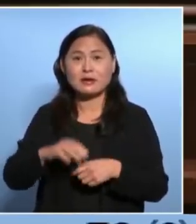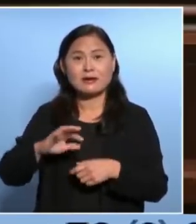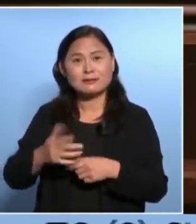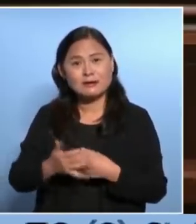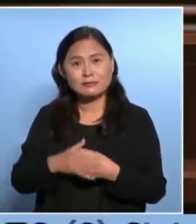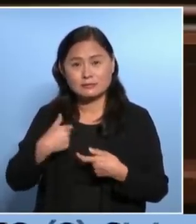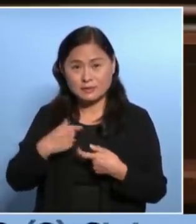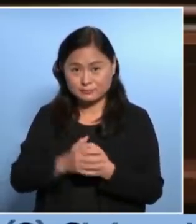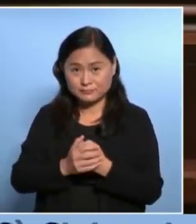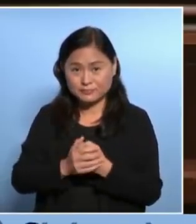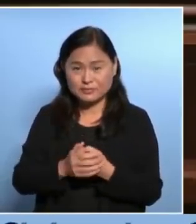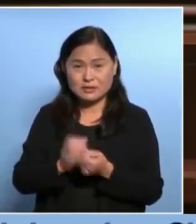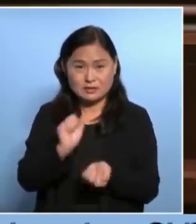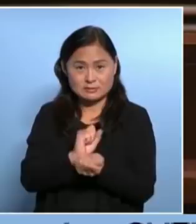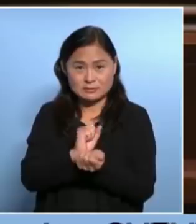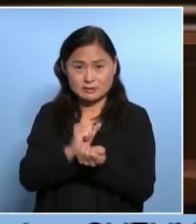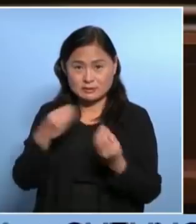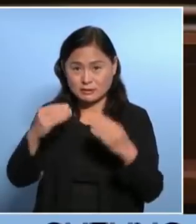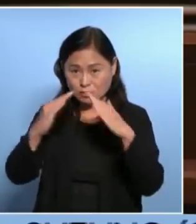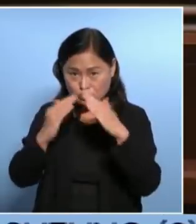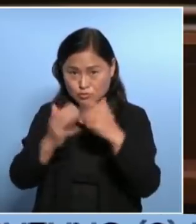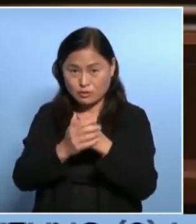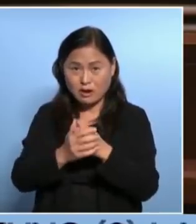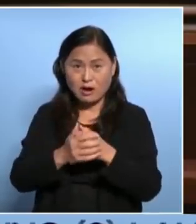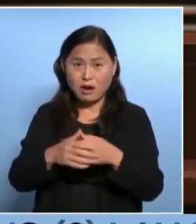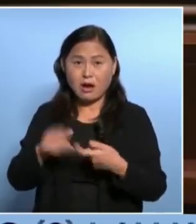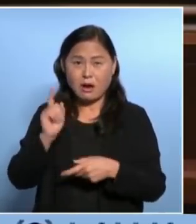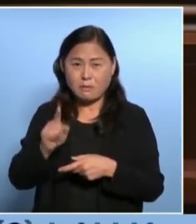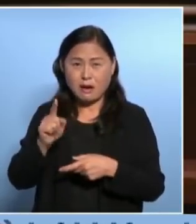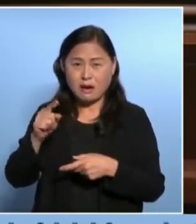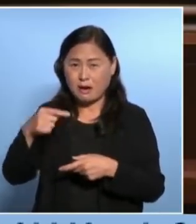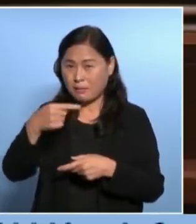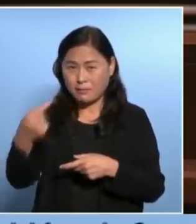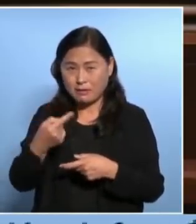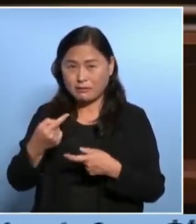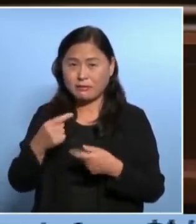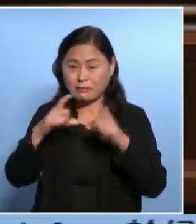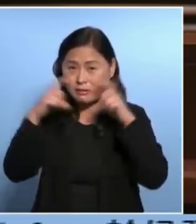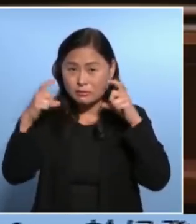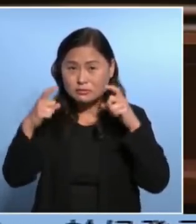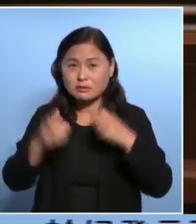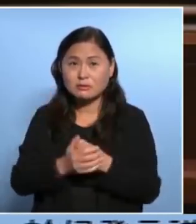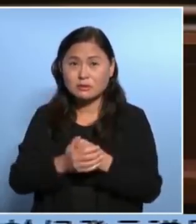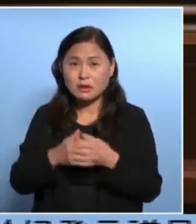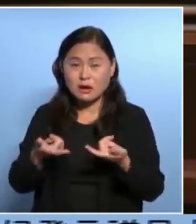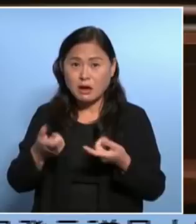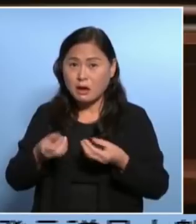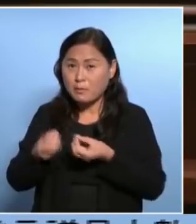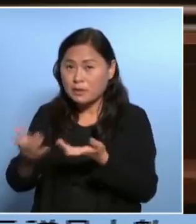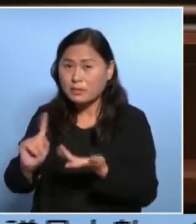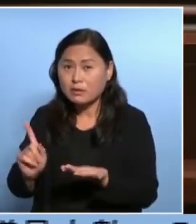署以百萬計的口罩，究竟真的你說、去了衛生